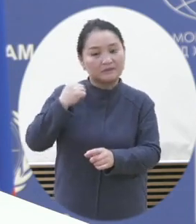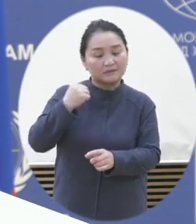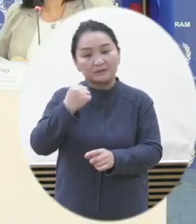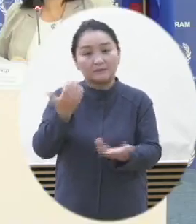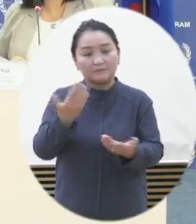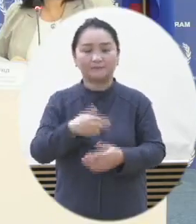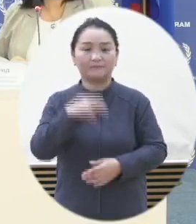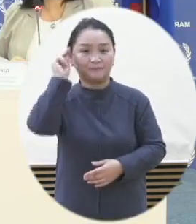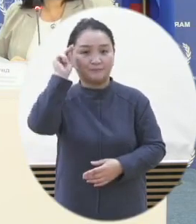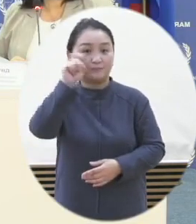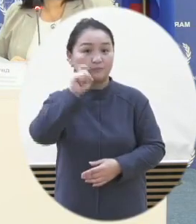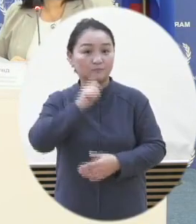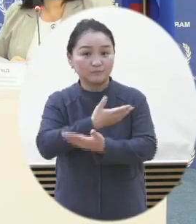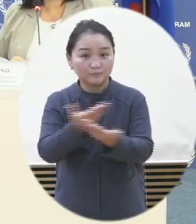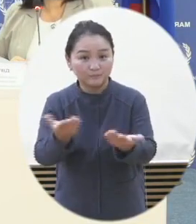хүсье.